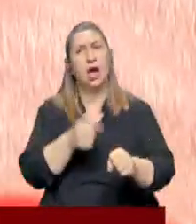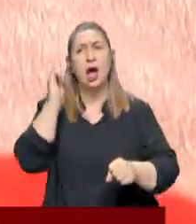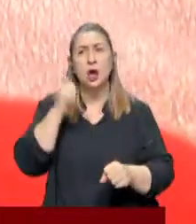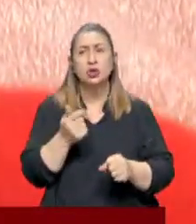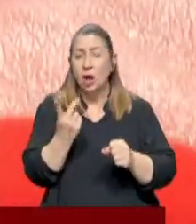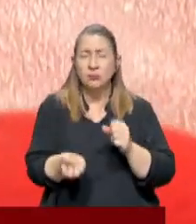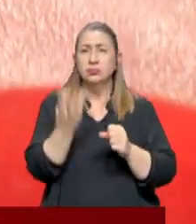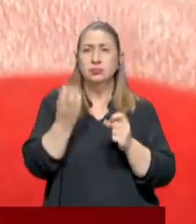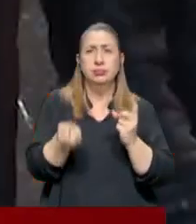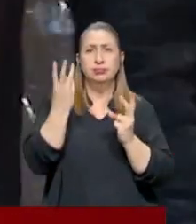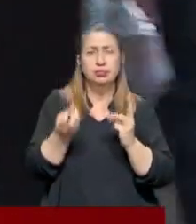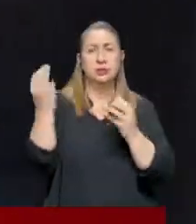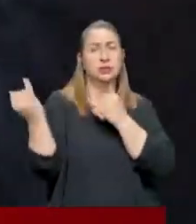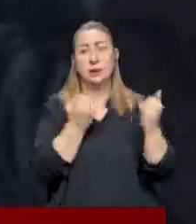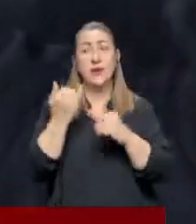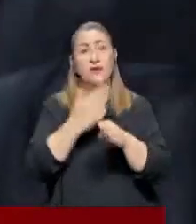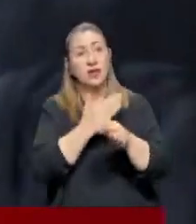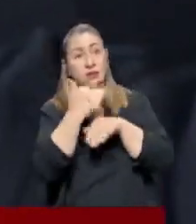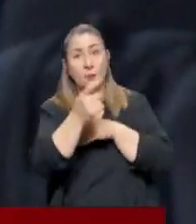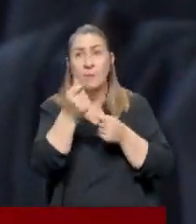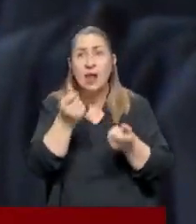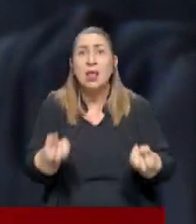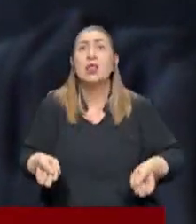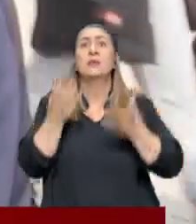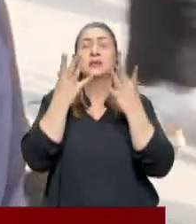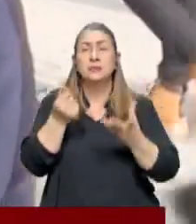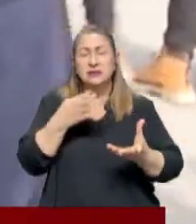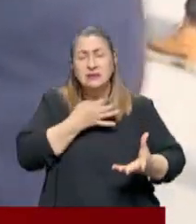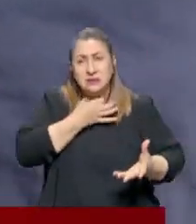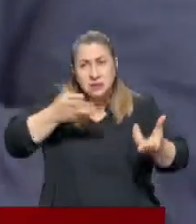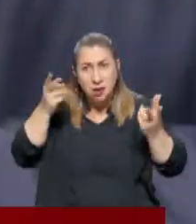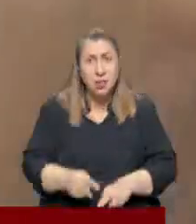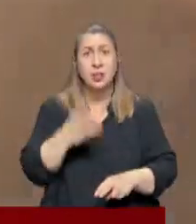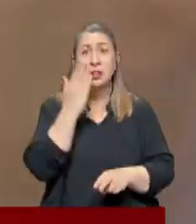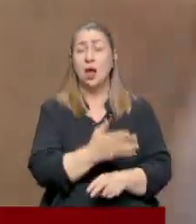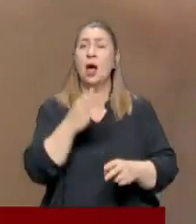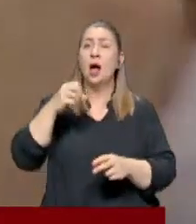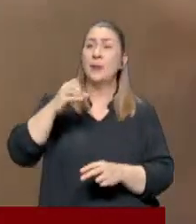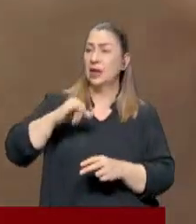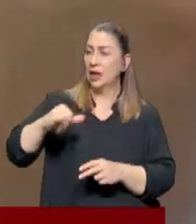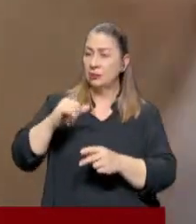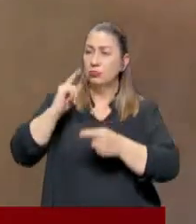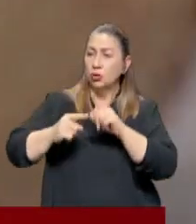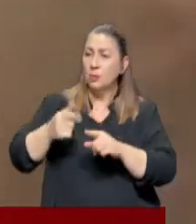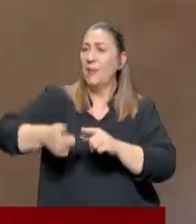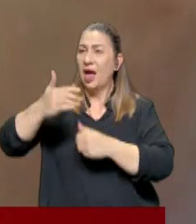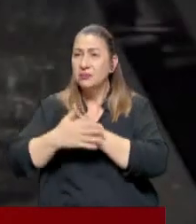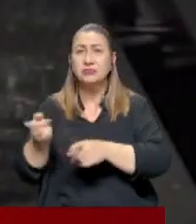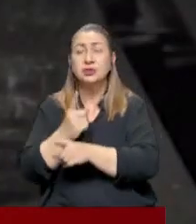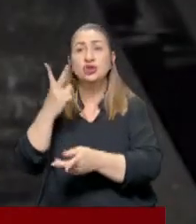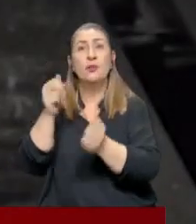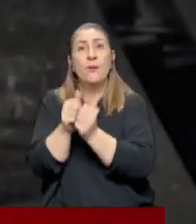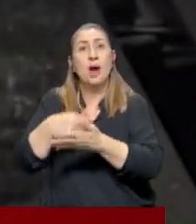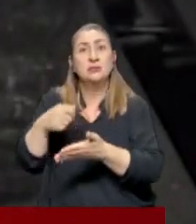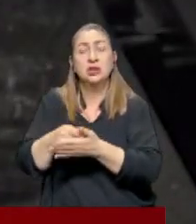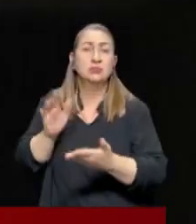daha da alevleniyor tartışma. Vatandaşın alım gücü düşerken, geçim sıkıntısı büyürken AK Parti'ye yakın bürokratların çift maaş almalarına